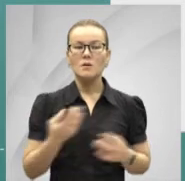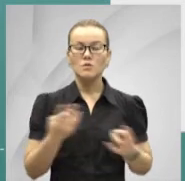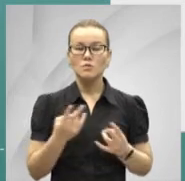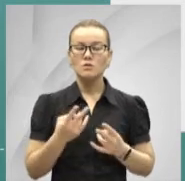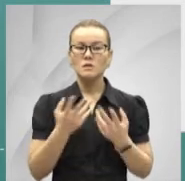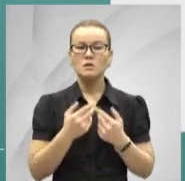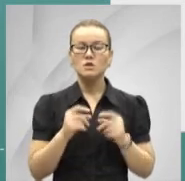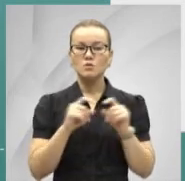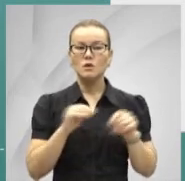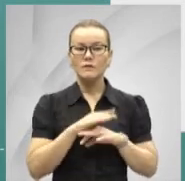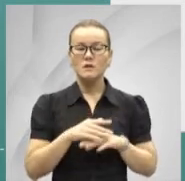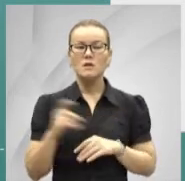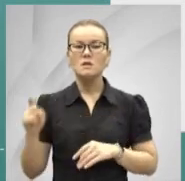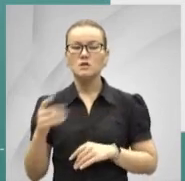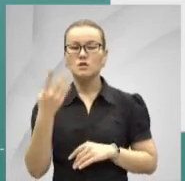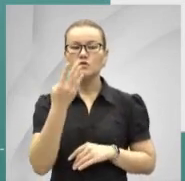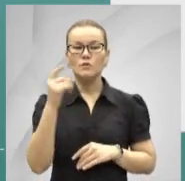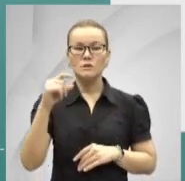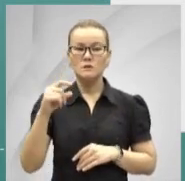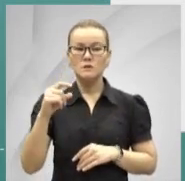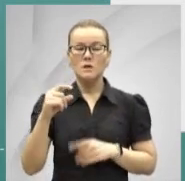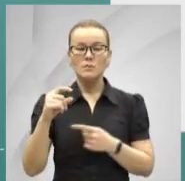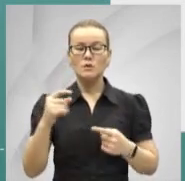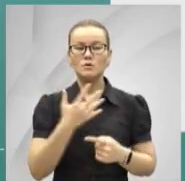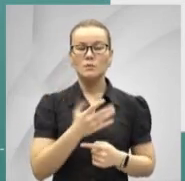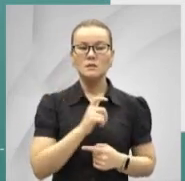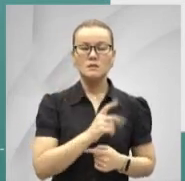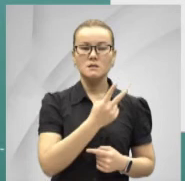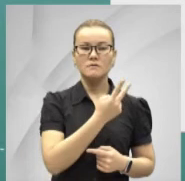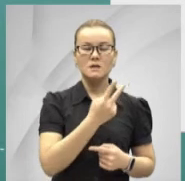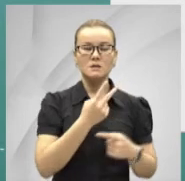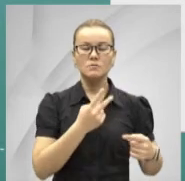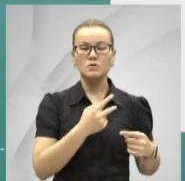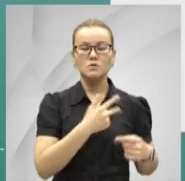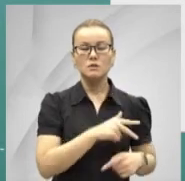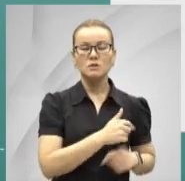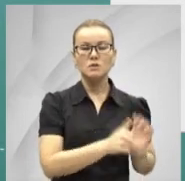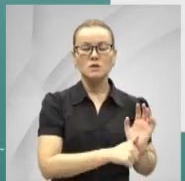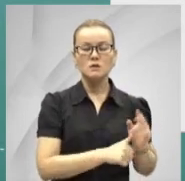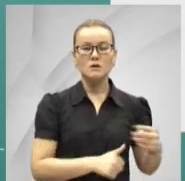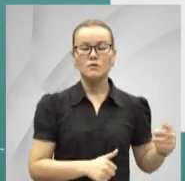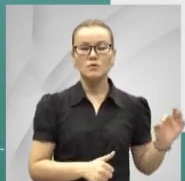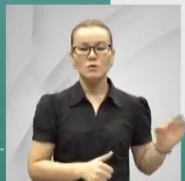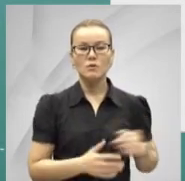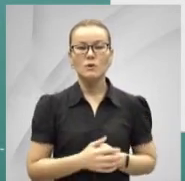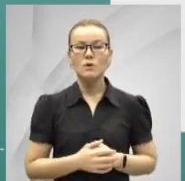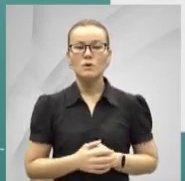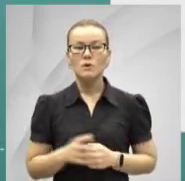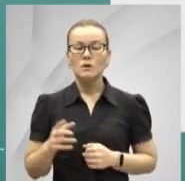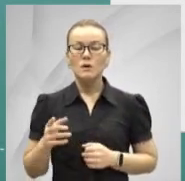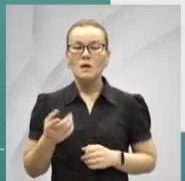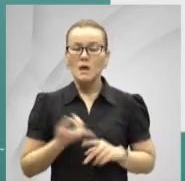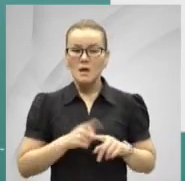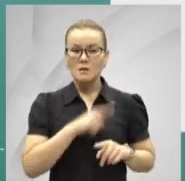решить уравнение x в четвертой степени минус 5x в квадрате минус 36 равно 0.